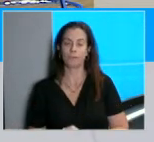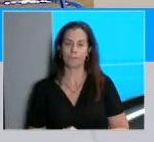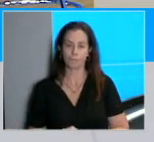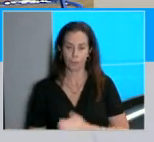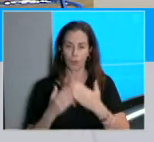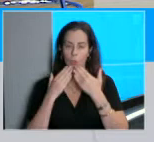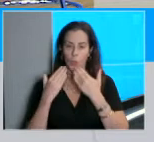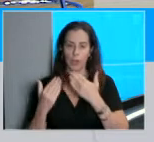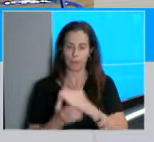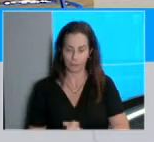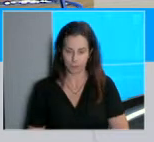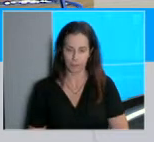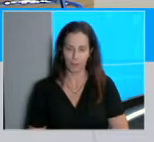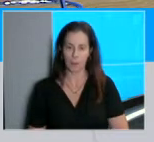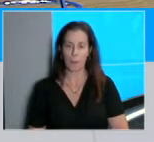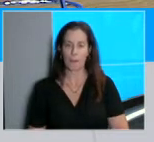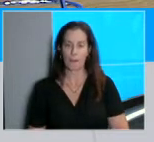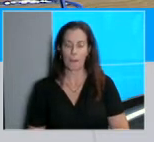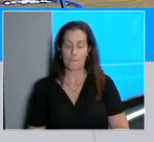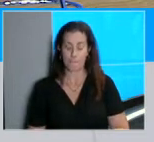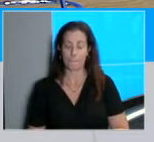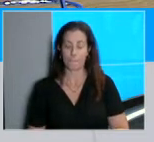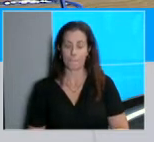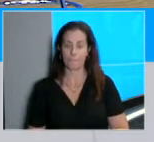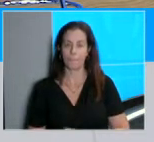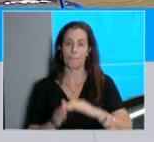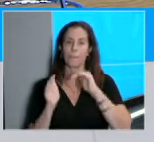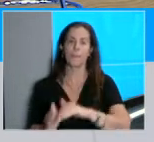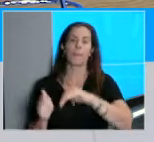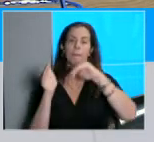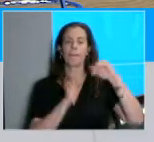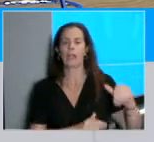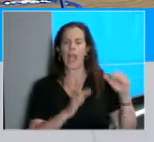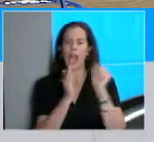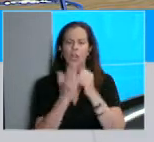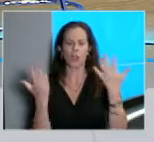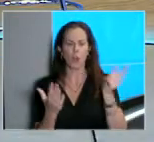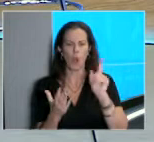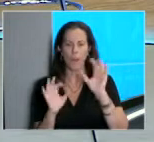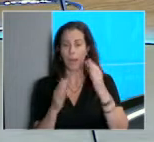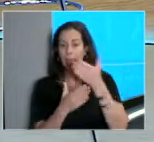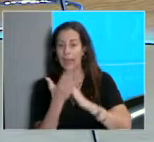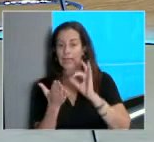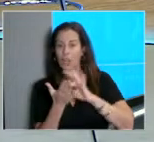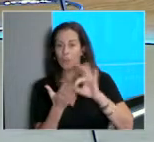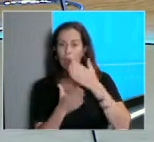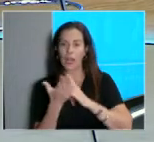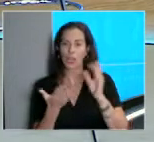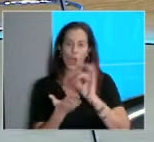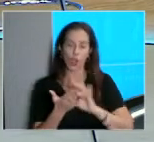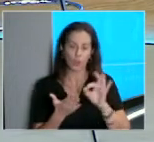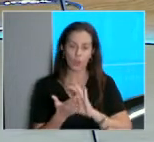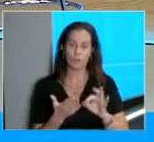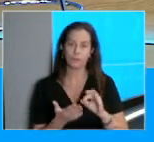אלוף משנה מילואים קובי מרום, תודה רבה. טוב, העיתונים לא כל כך מעודכנים, חלק כן, אבל בואו בכל